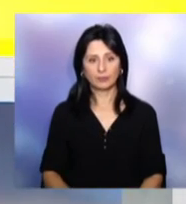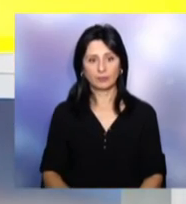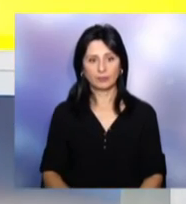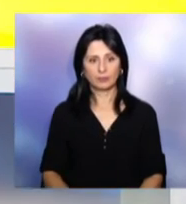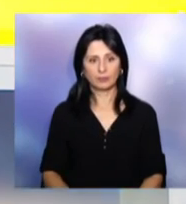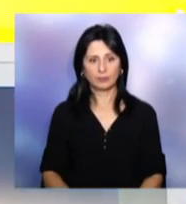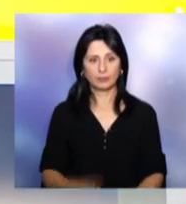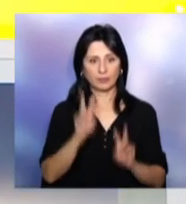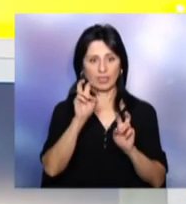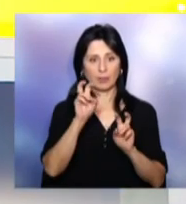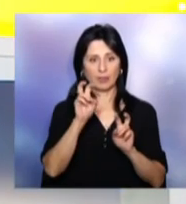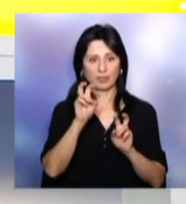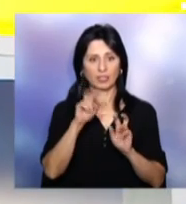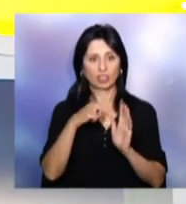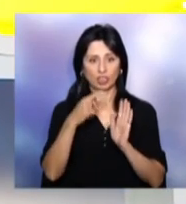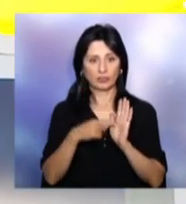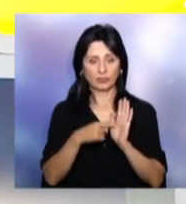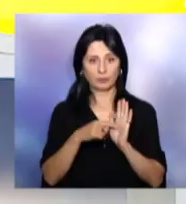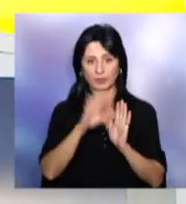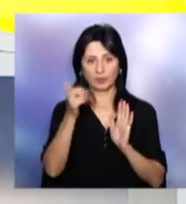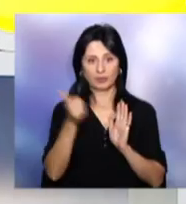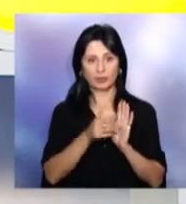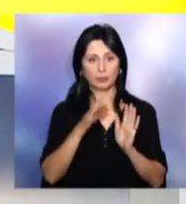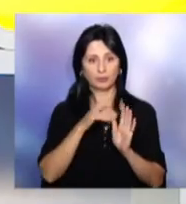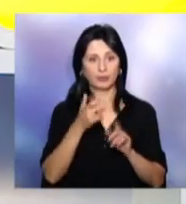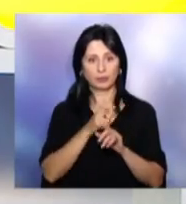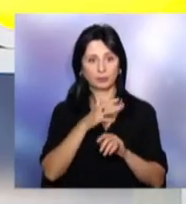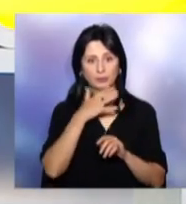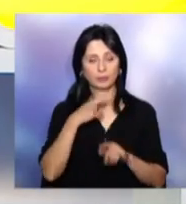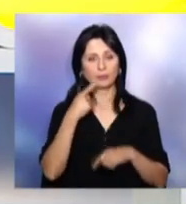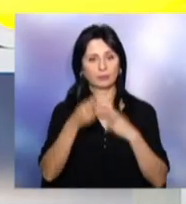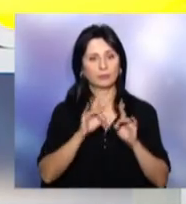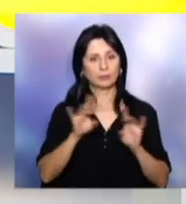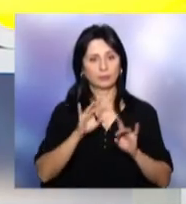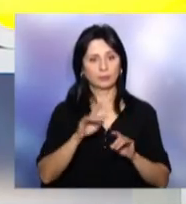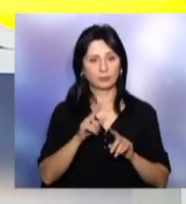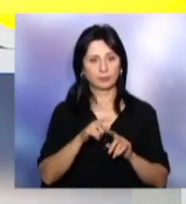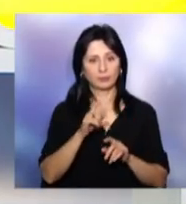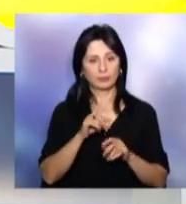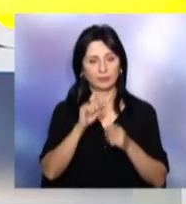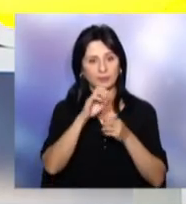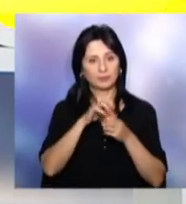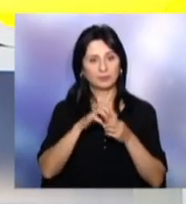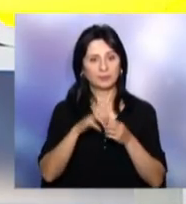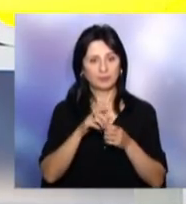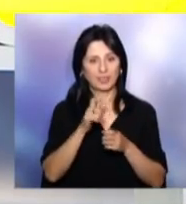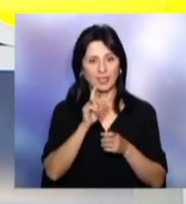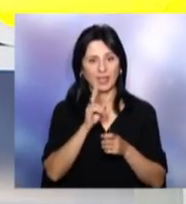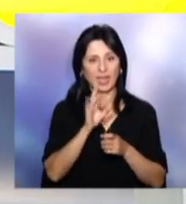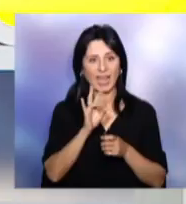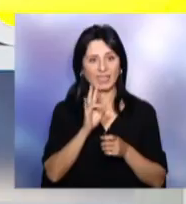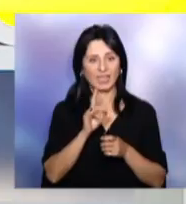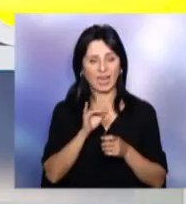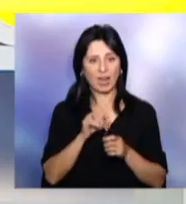სხვათა შორის თემატურად დაგვისვა კითხვა, იმიტომ რომ მთელი კვირის განმავლობაში მე ძალიან ბევრი ვილაპარაკე კენკრაზე და მენიშნა. თუმცა მე